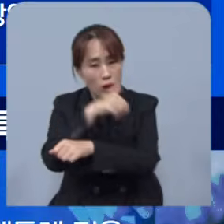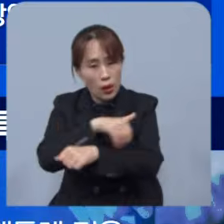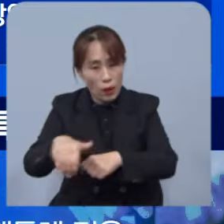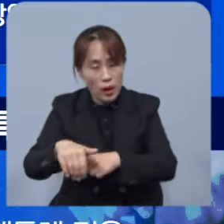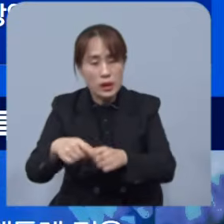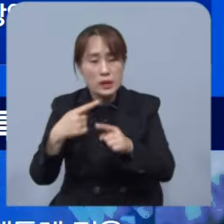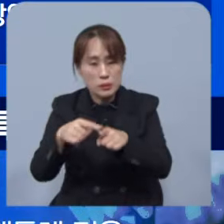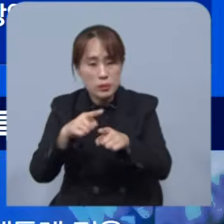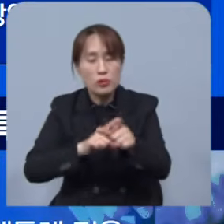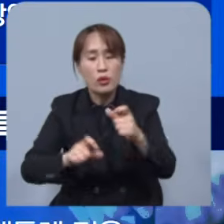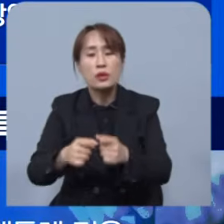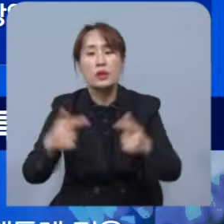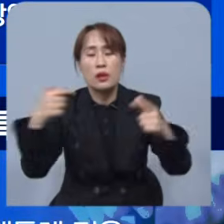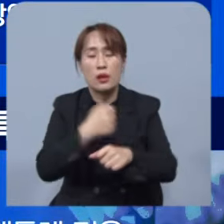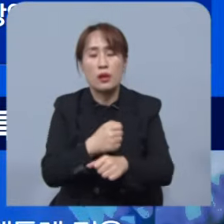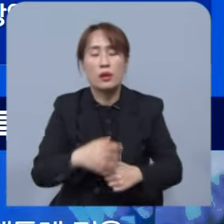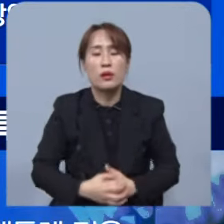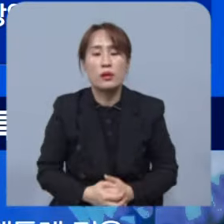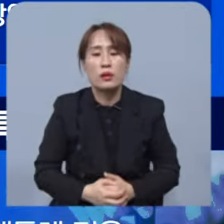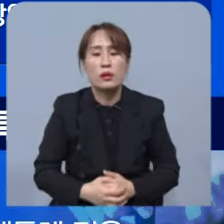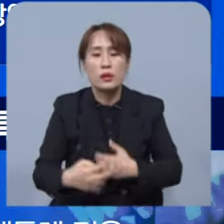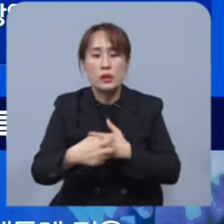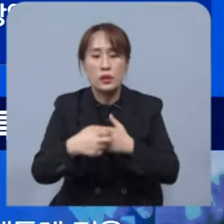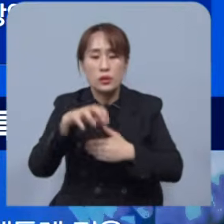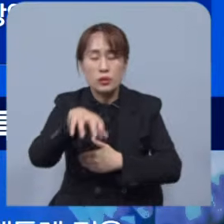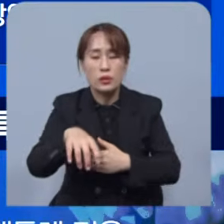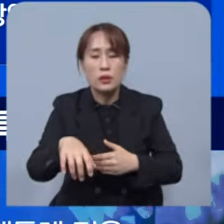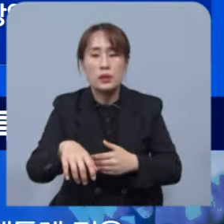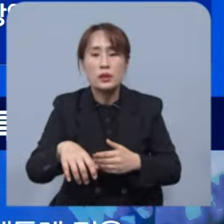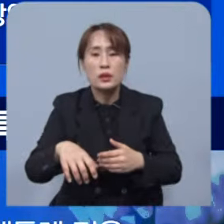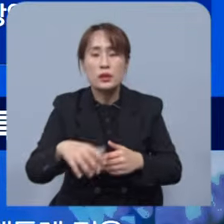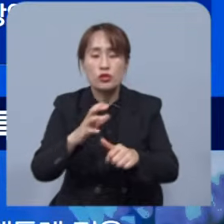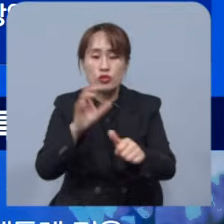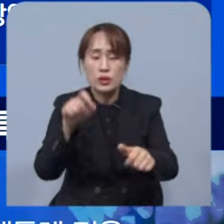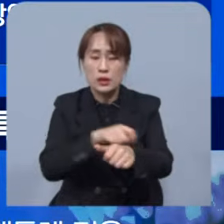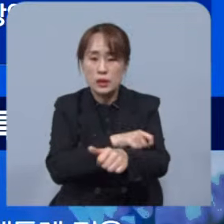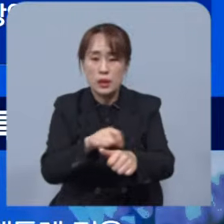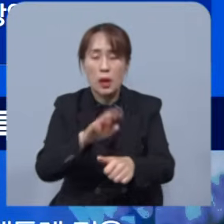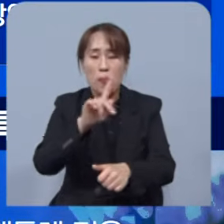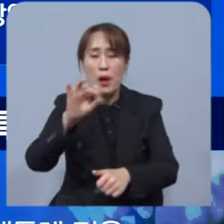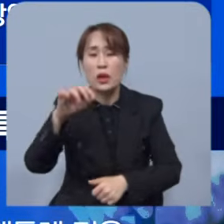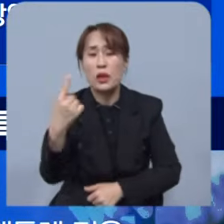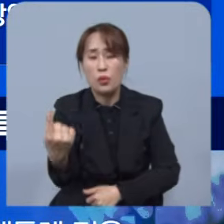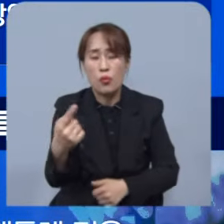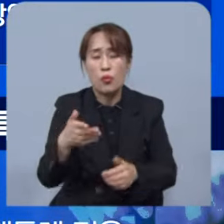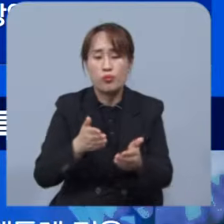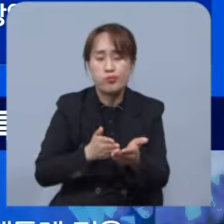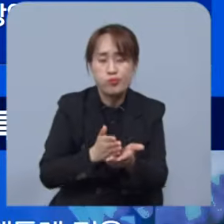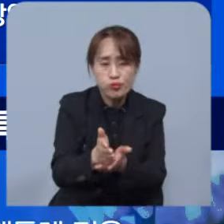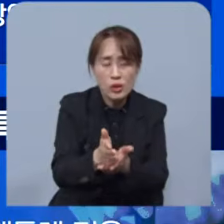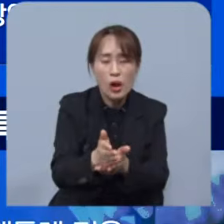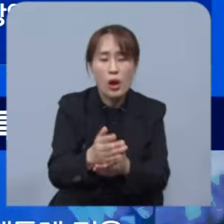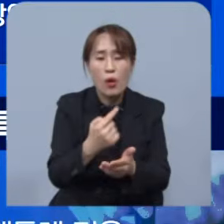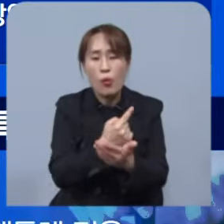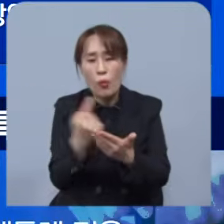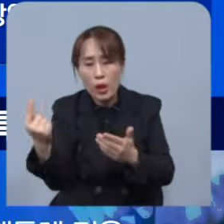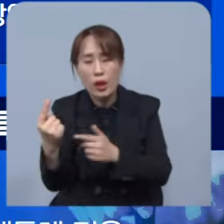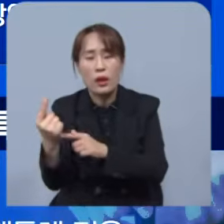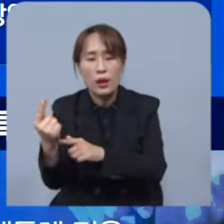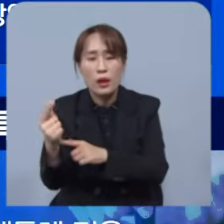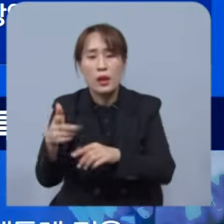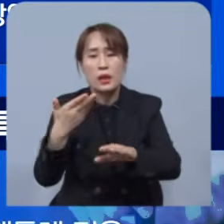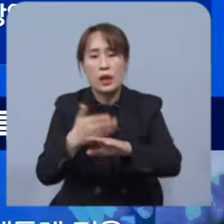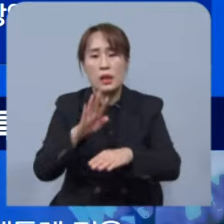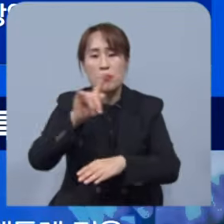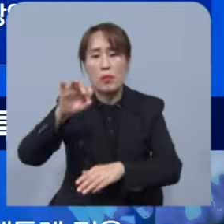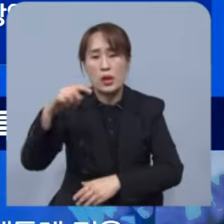확대하겠습니다. 천복단지 규제 실증 특례는 첨단 재생 바이오 분야 예외 그 외에도